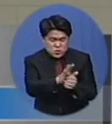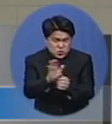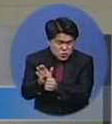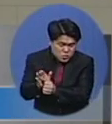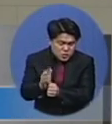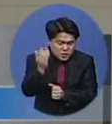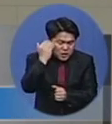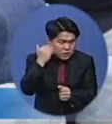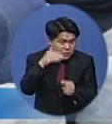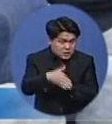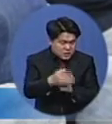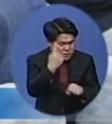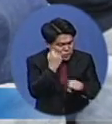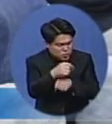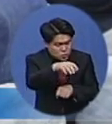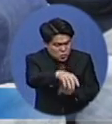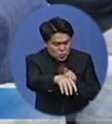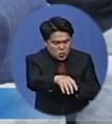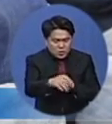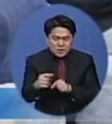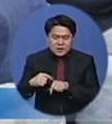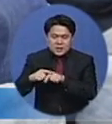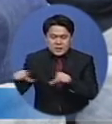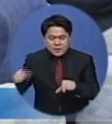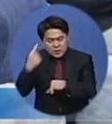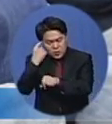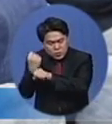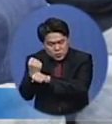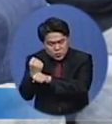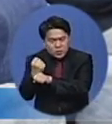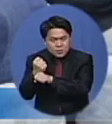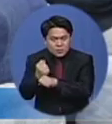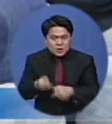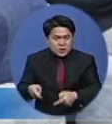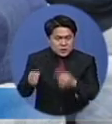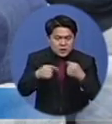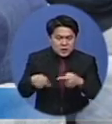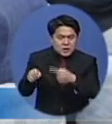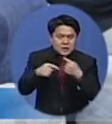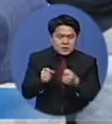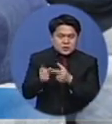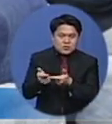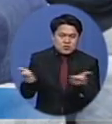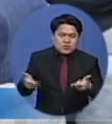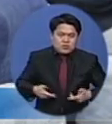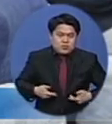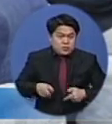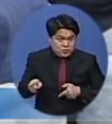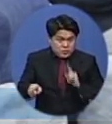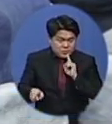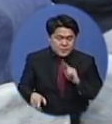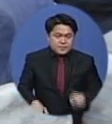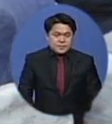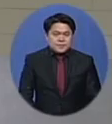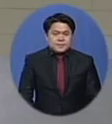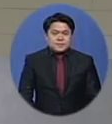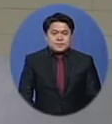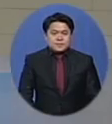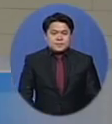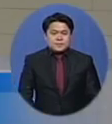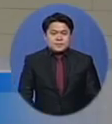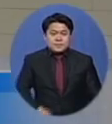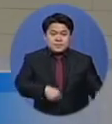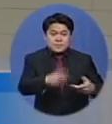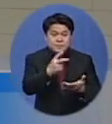한국 싱크탱크가 민간 기관들에게 연구에 참여할 기회를 더 줘야 한다는 목소리가 흘러나왔습니다.